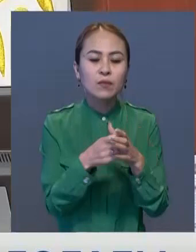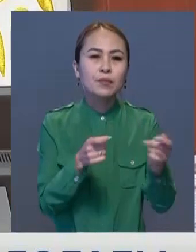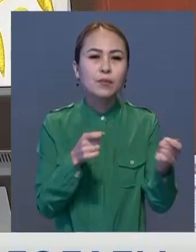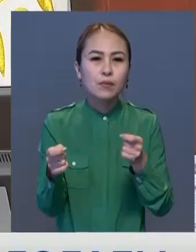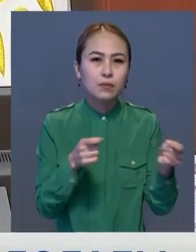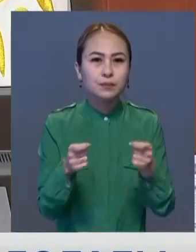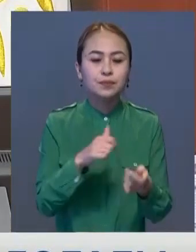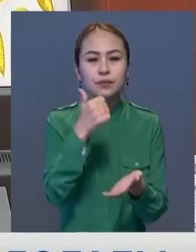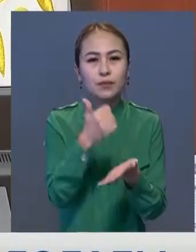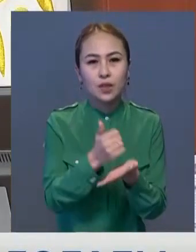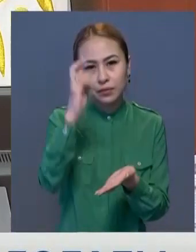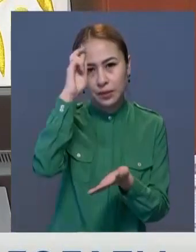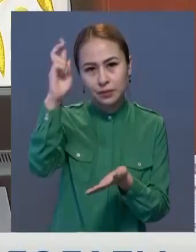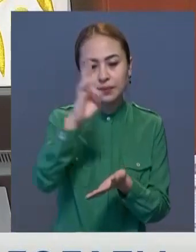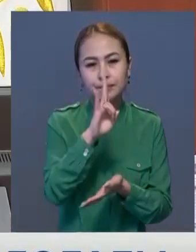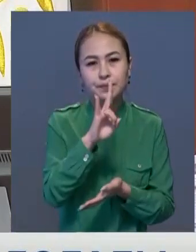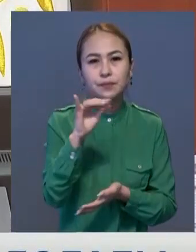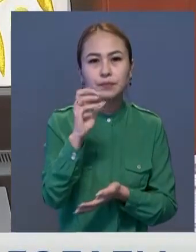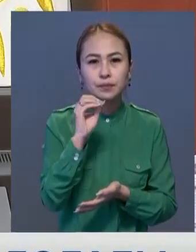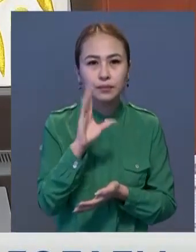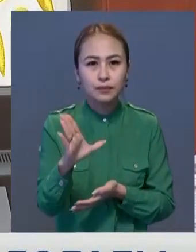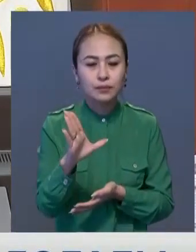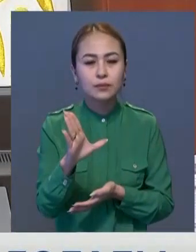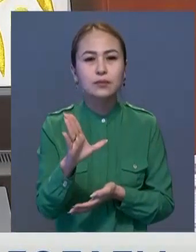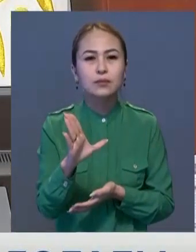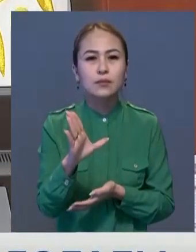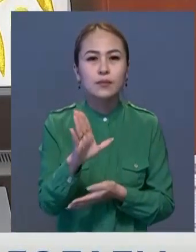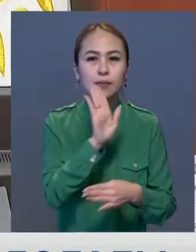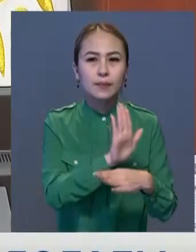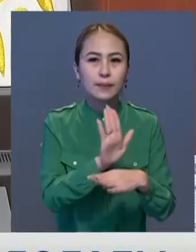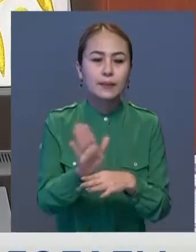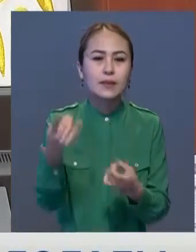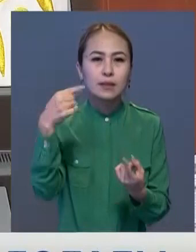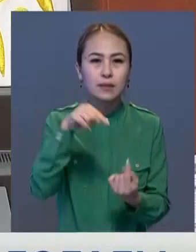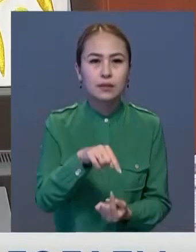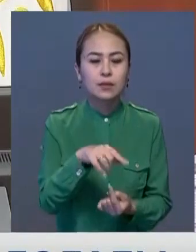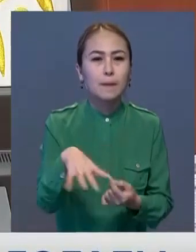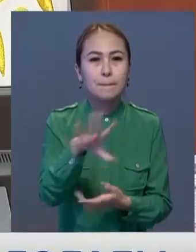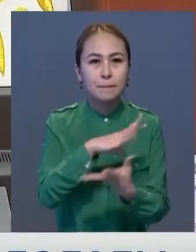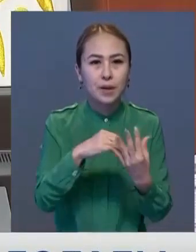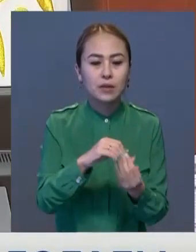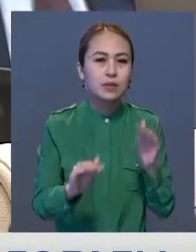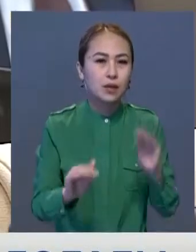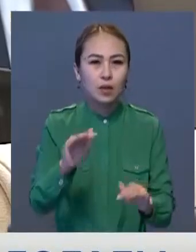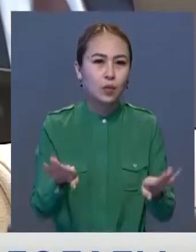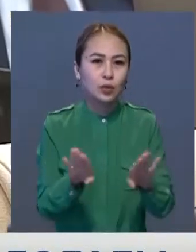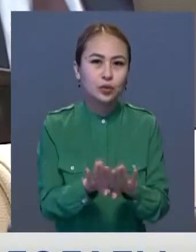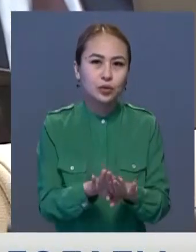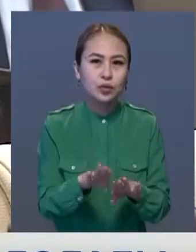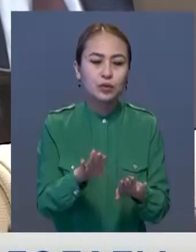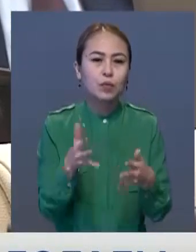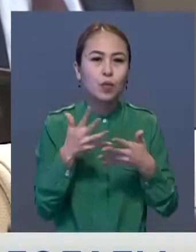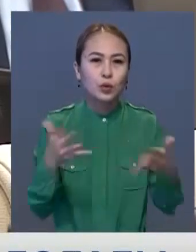төрағасы елбасымыз Нұрсұлтан Әбішұлы Назарбаевтың тапсырмасына сәйкес барлық сала бойынша